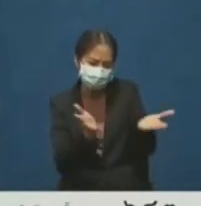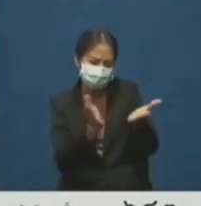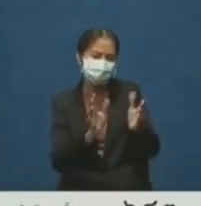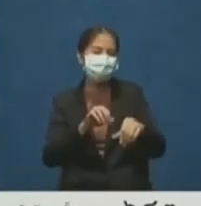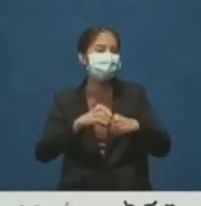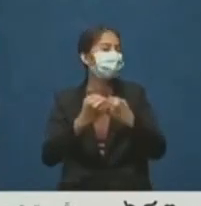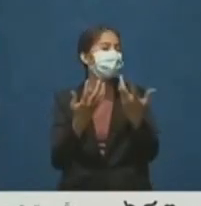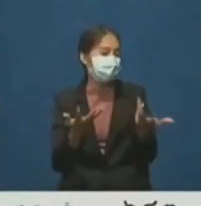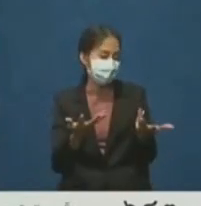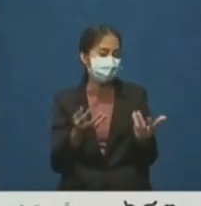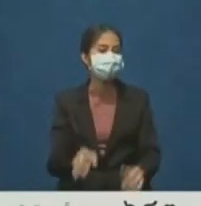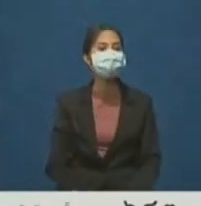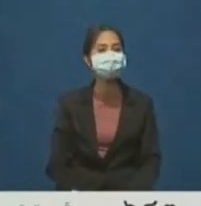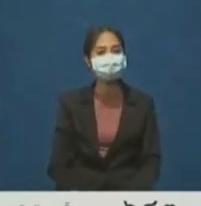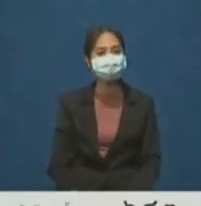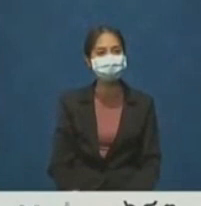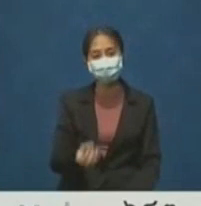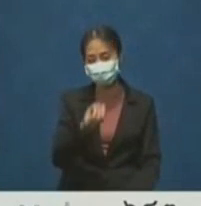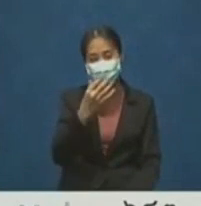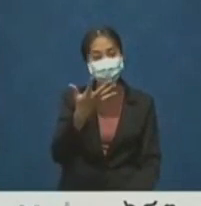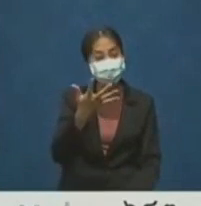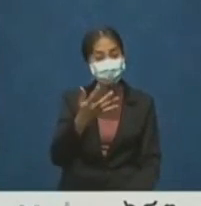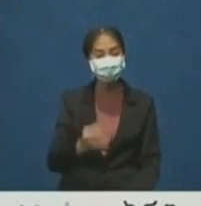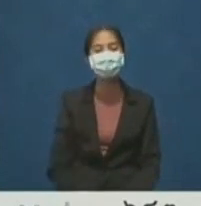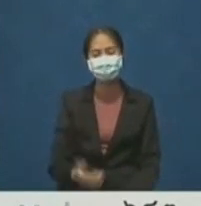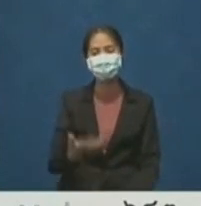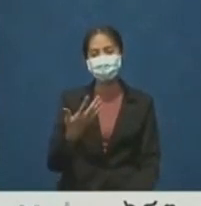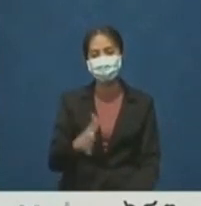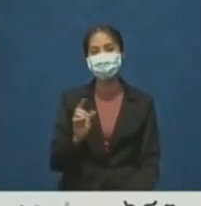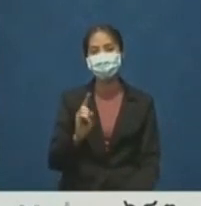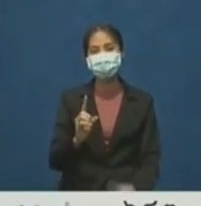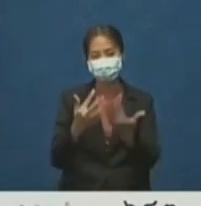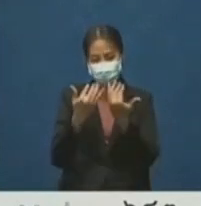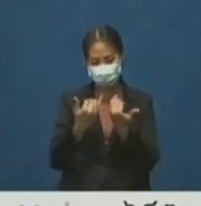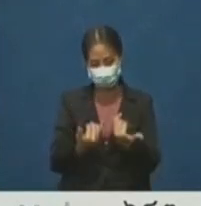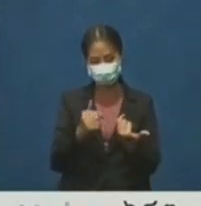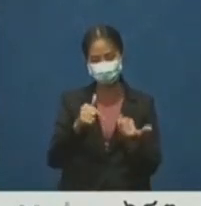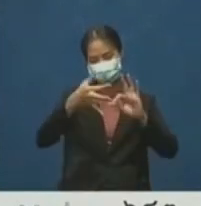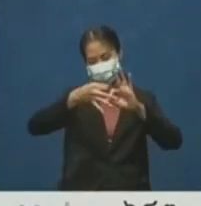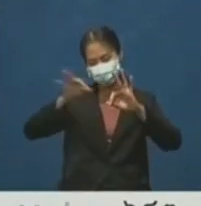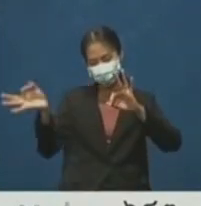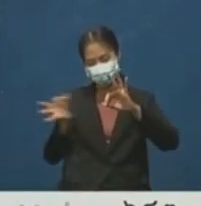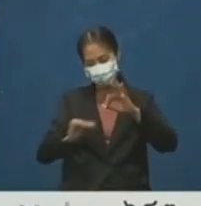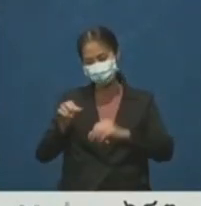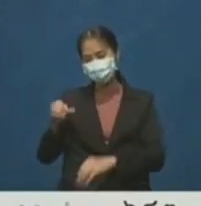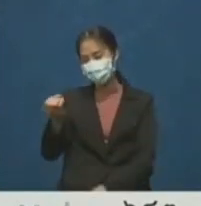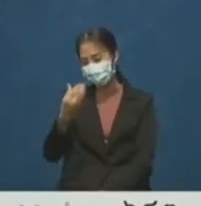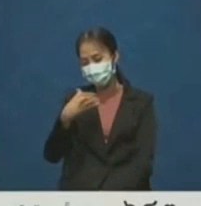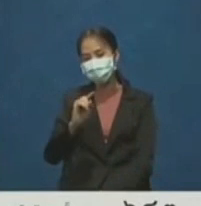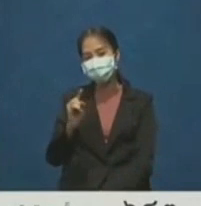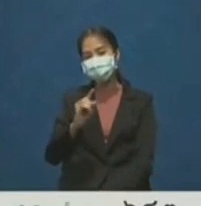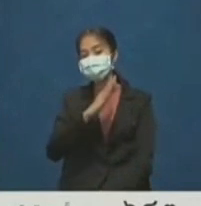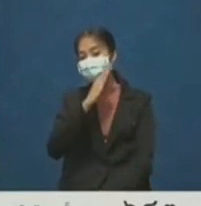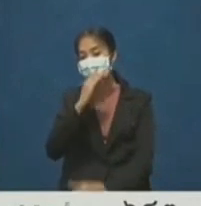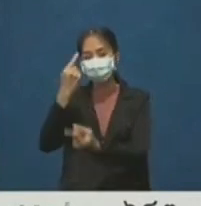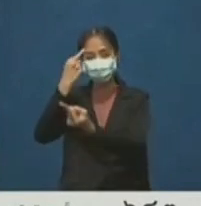รให้เขาเป็นพลเมืองที่มีคุณภาพเท่านั้นยังไม่พอนะครับท่านประธานร่างพรบฉบับนี้ยังเขียนไว้อีกว่าการที่